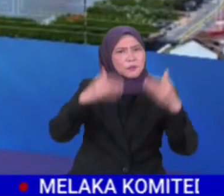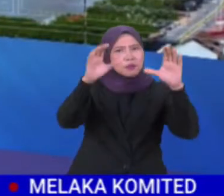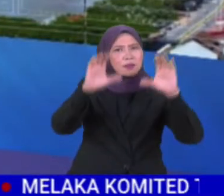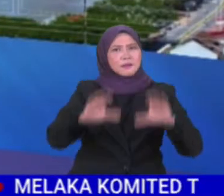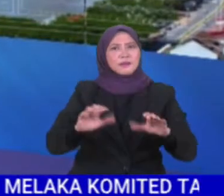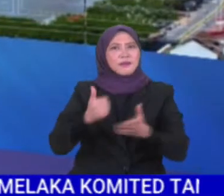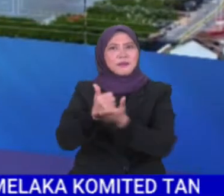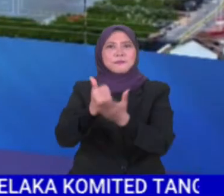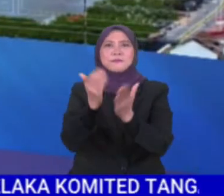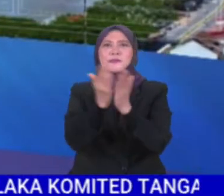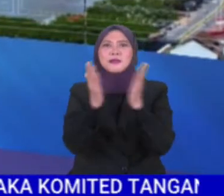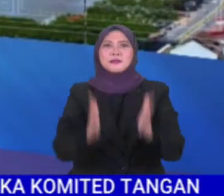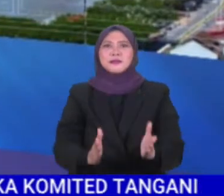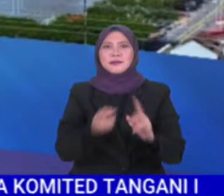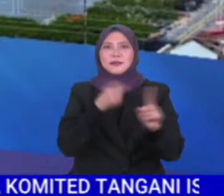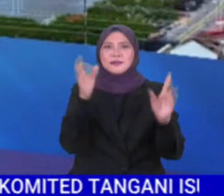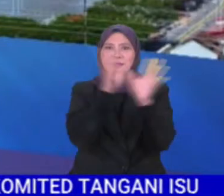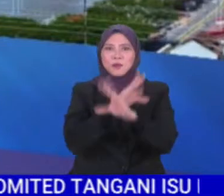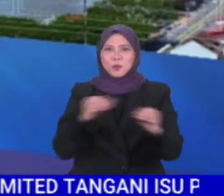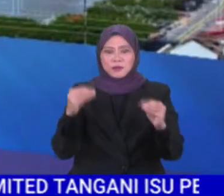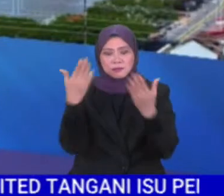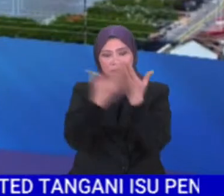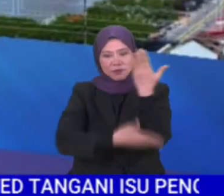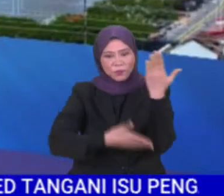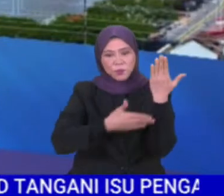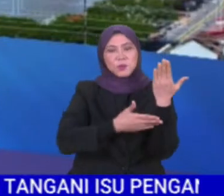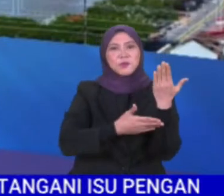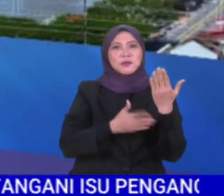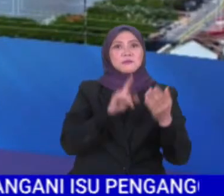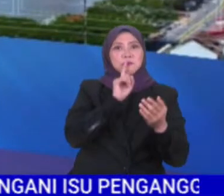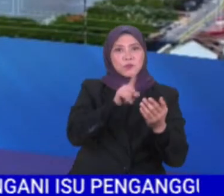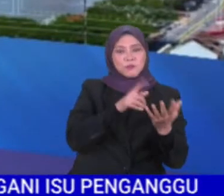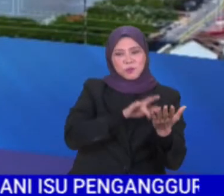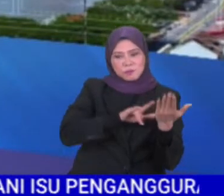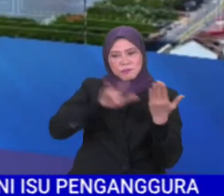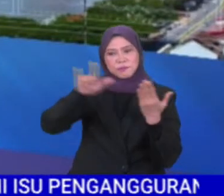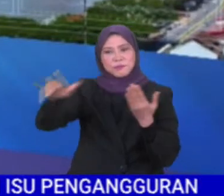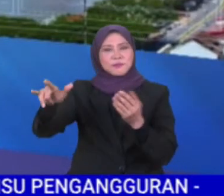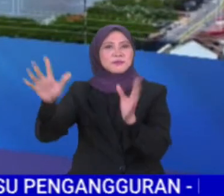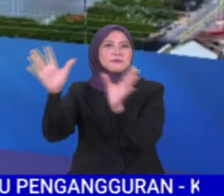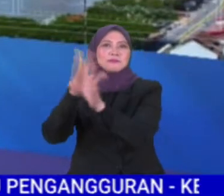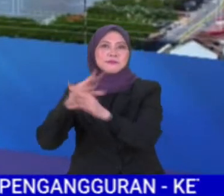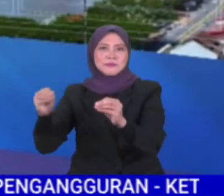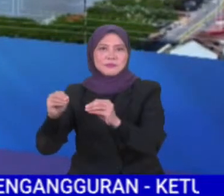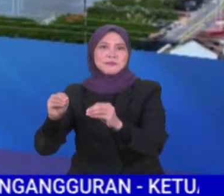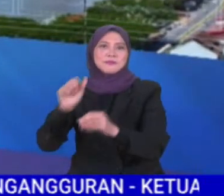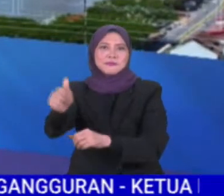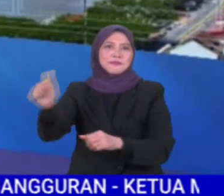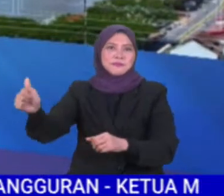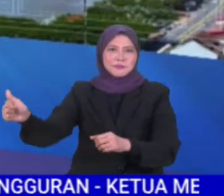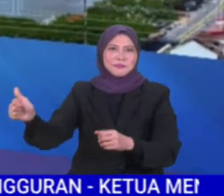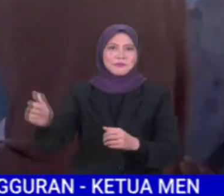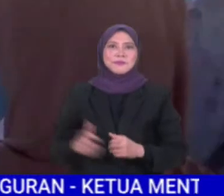untuk membantu penuntut dari Serawak dan semenanjung yang berhasrat pulang ke kawasan masing-masing